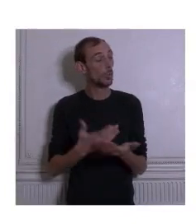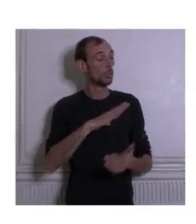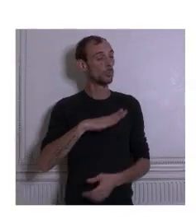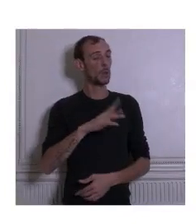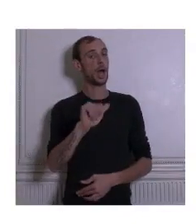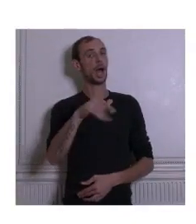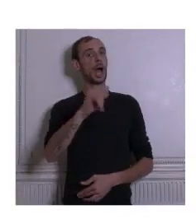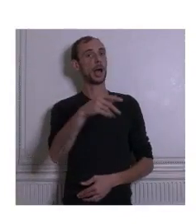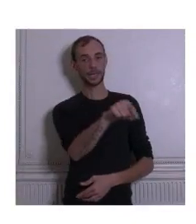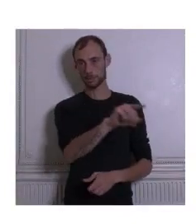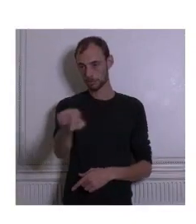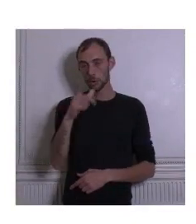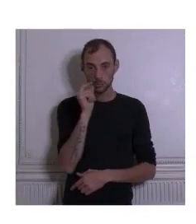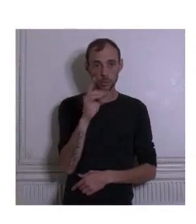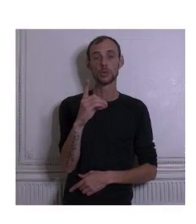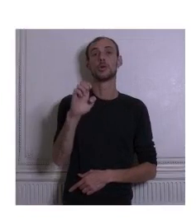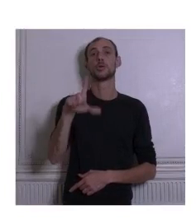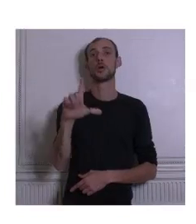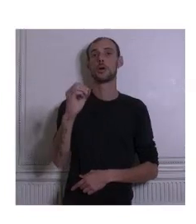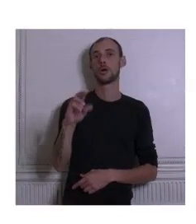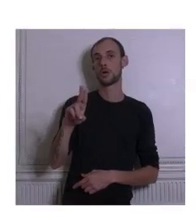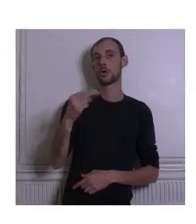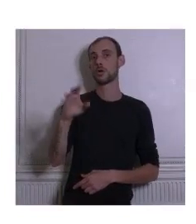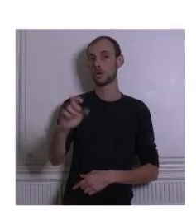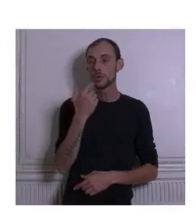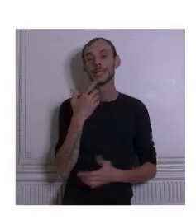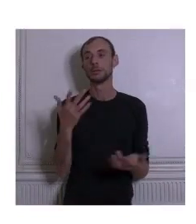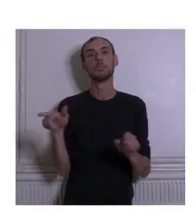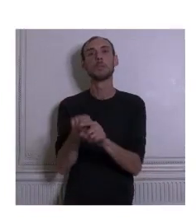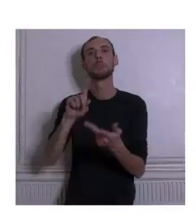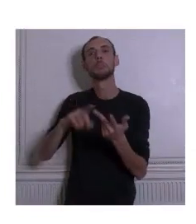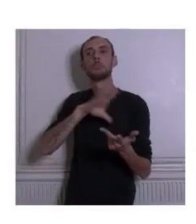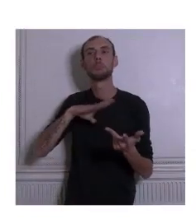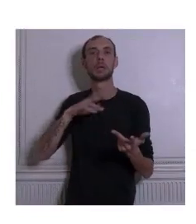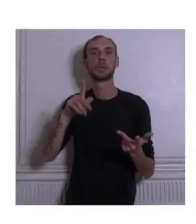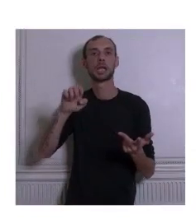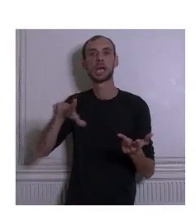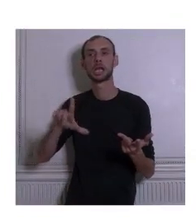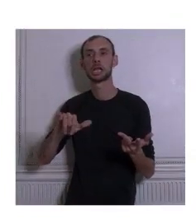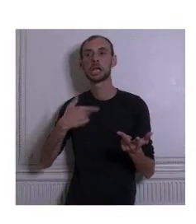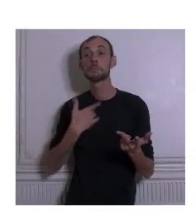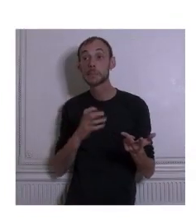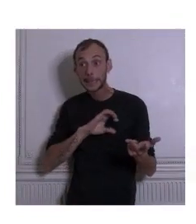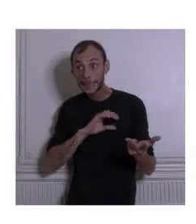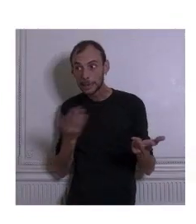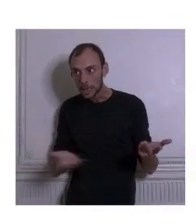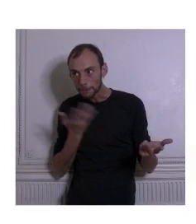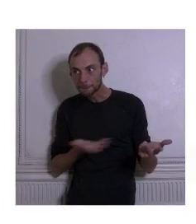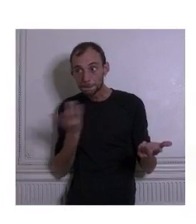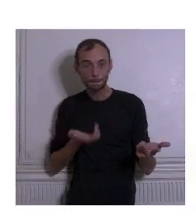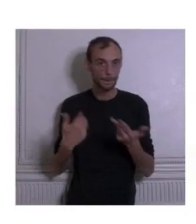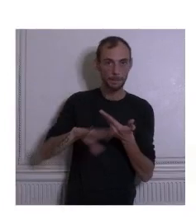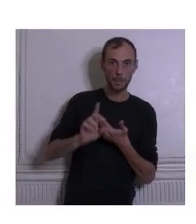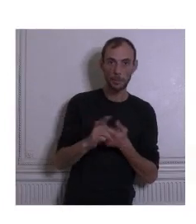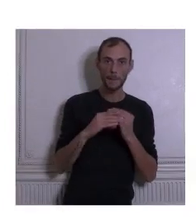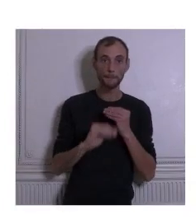piscine. Donc c'est pas possible. On est en train de demander, on est en train d'investiguer plusieurs champs. D'abord, est-ce qu'on